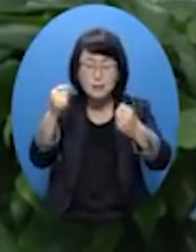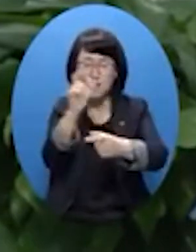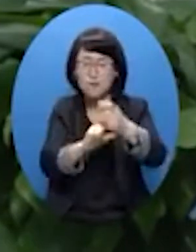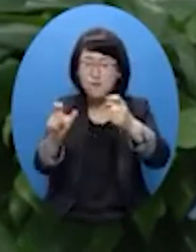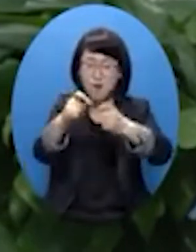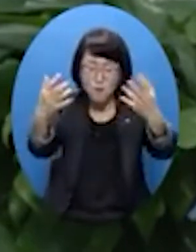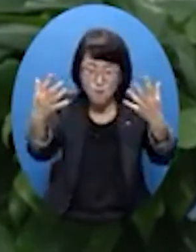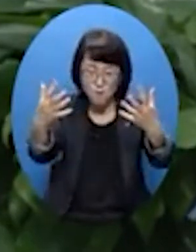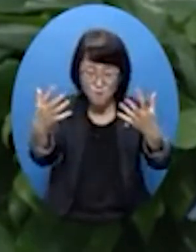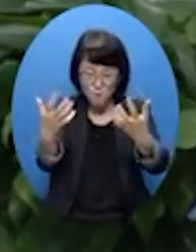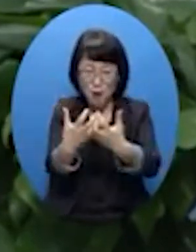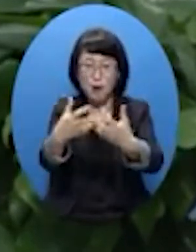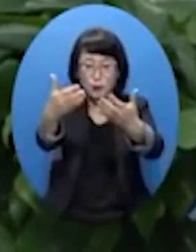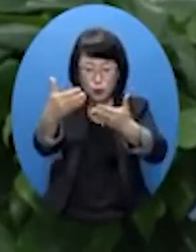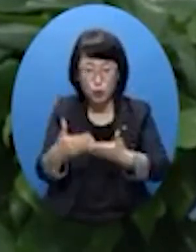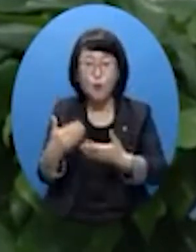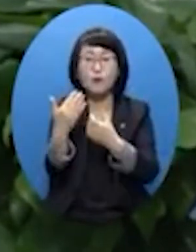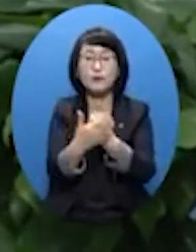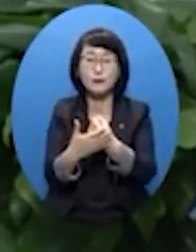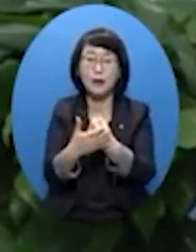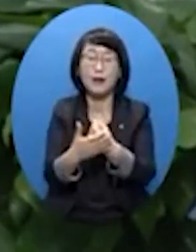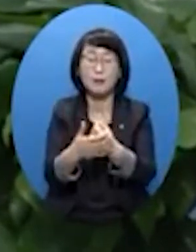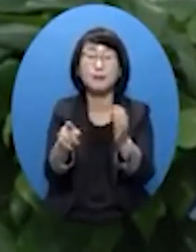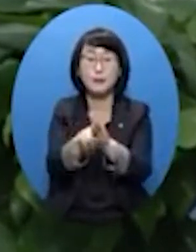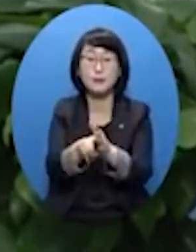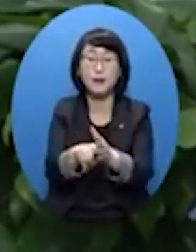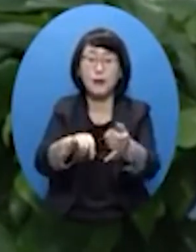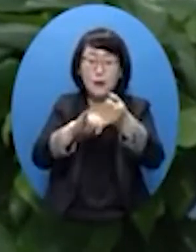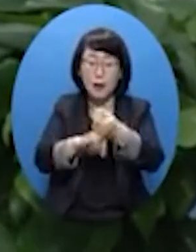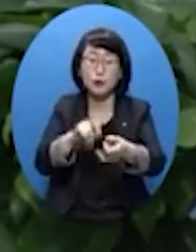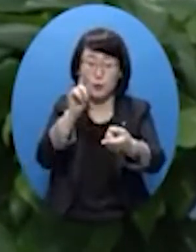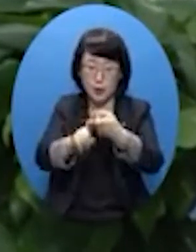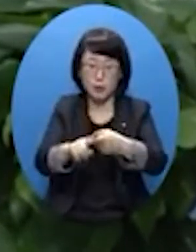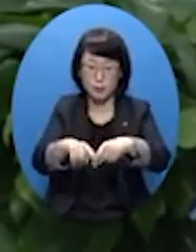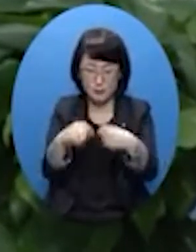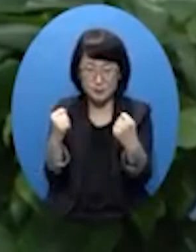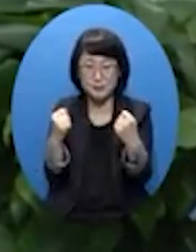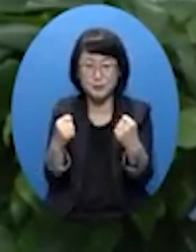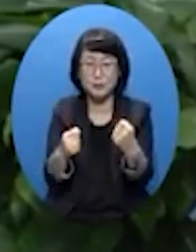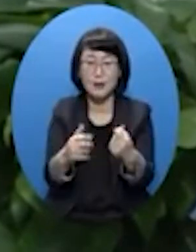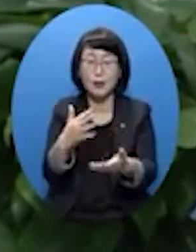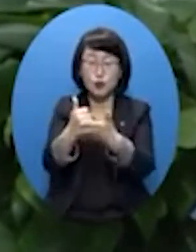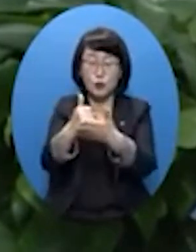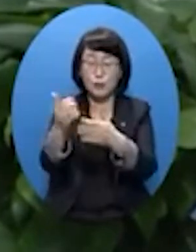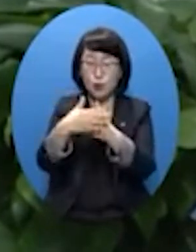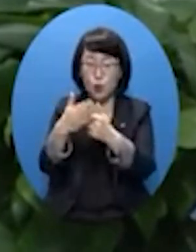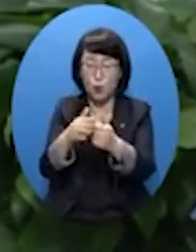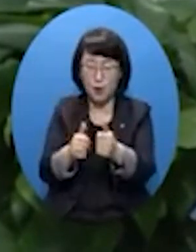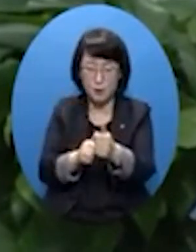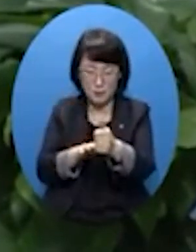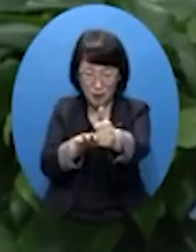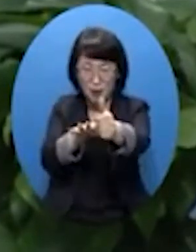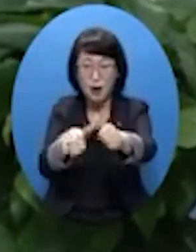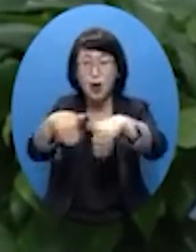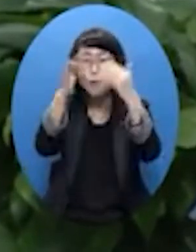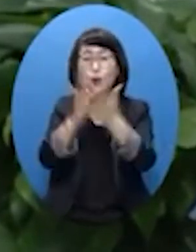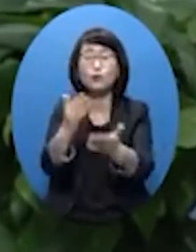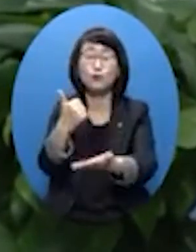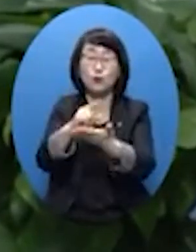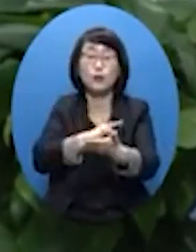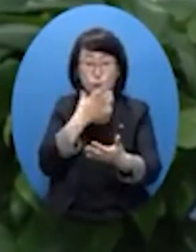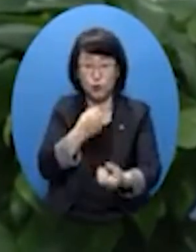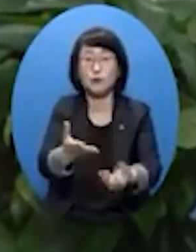세안은 은혜가 임하게 될 것입니다 약속의 말씀을 직접 행하며 주의 인도하심을 따라 사랑하는 저는 모두가 되기를 주님의 힘으로